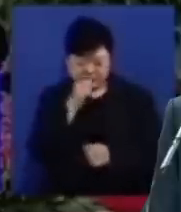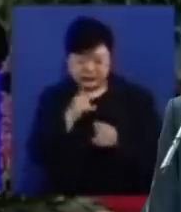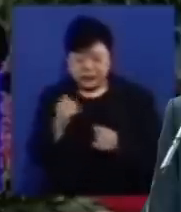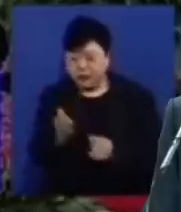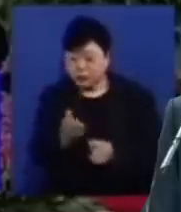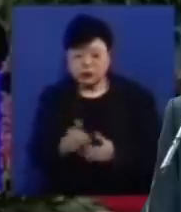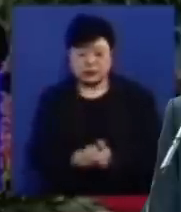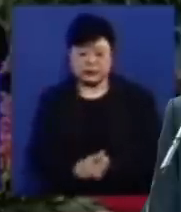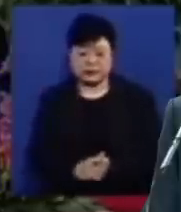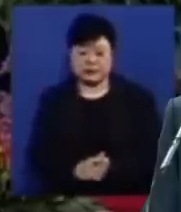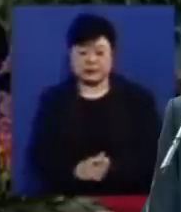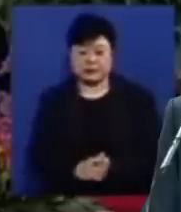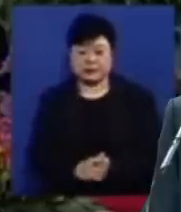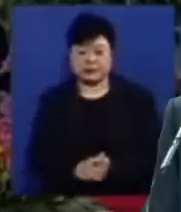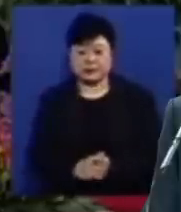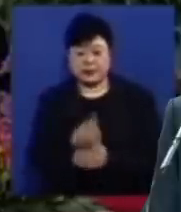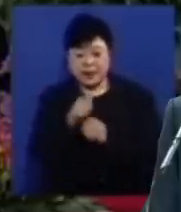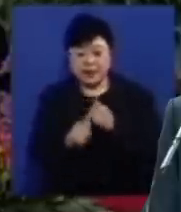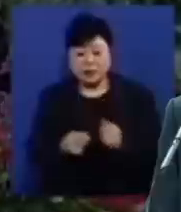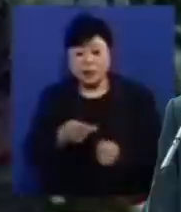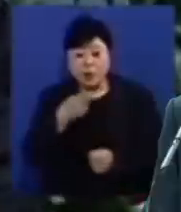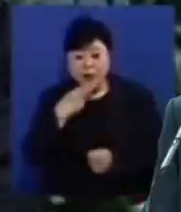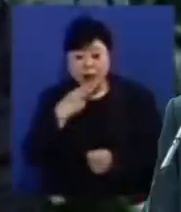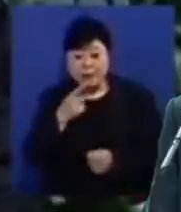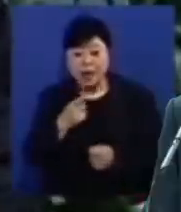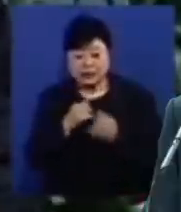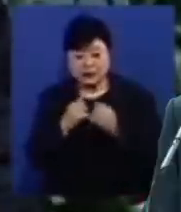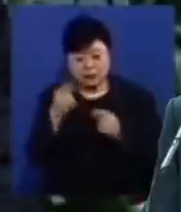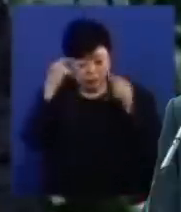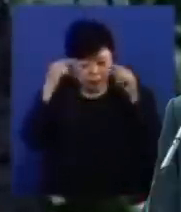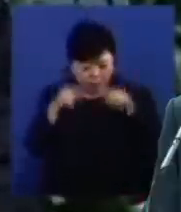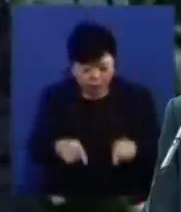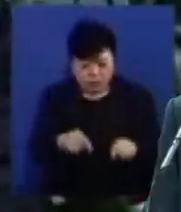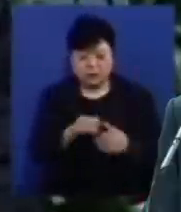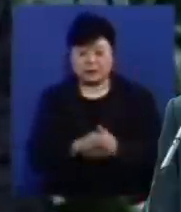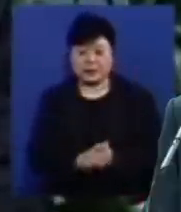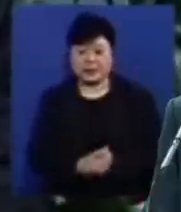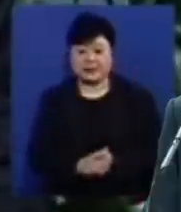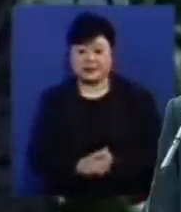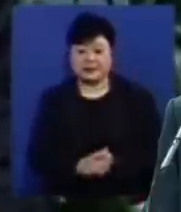없도다. 하나님이 없다고 하는 사람은 어리석은 자다.